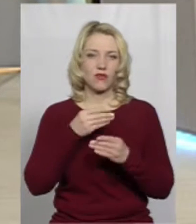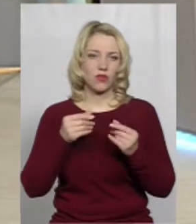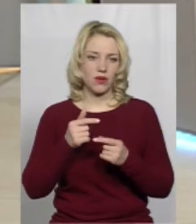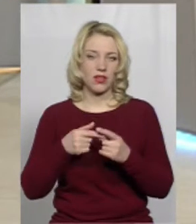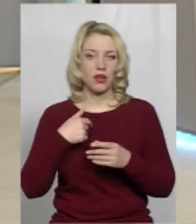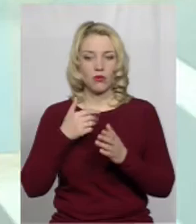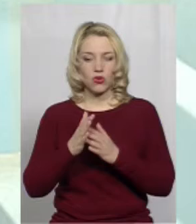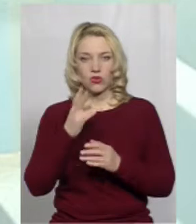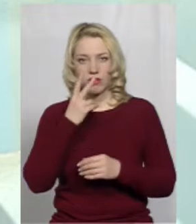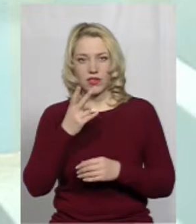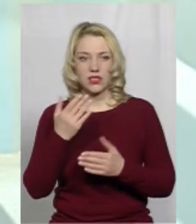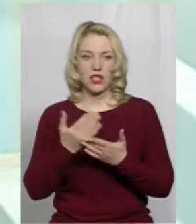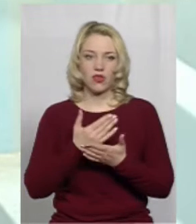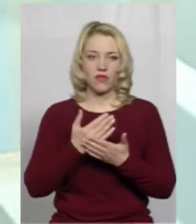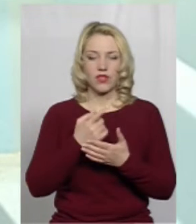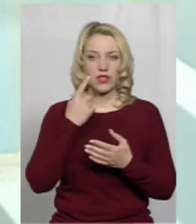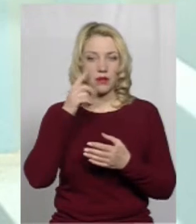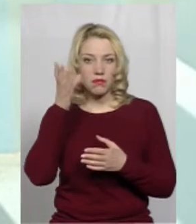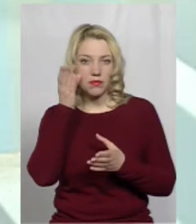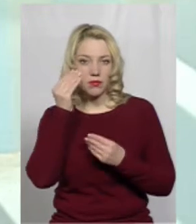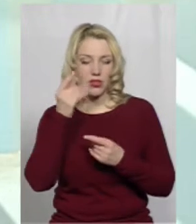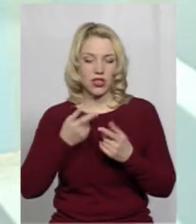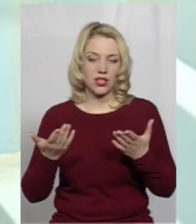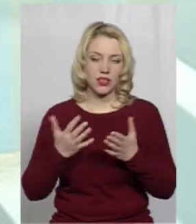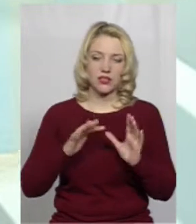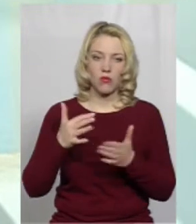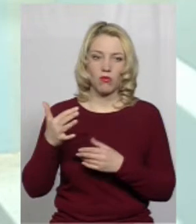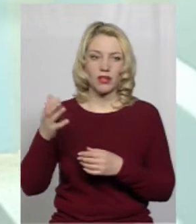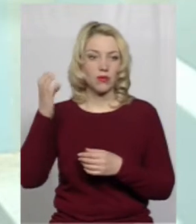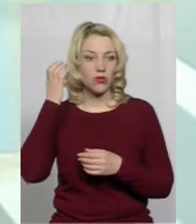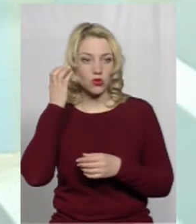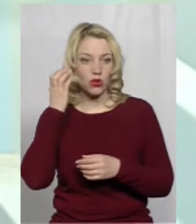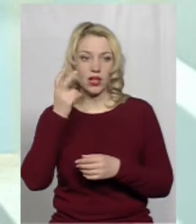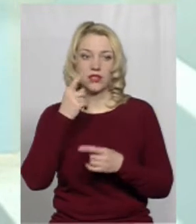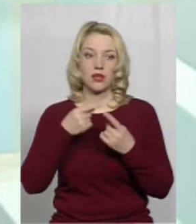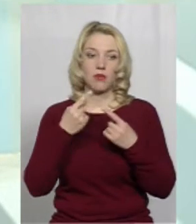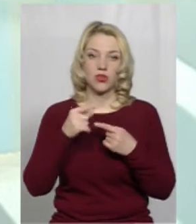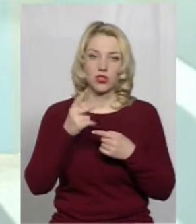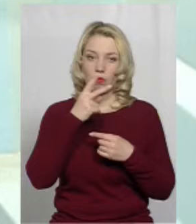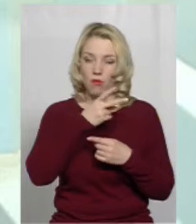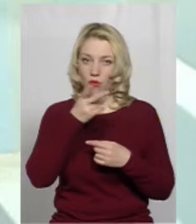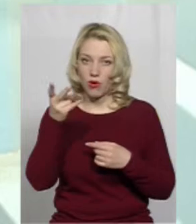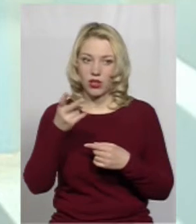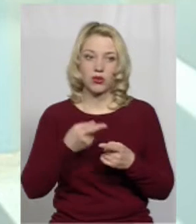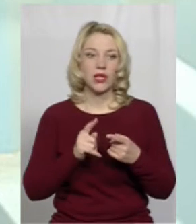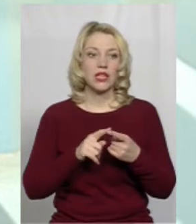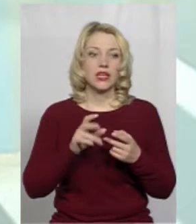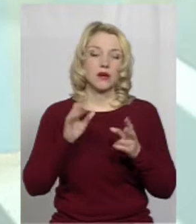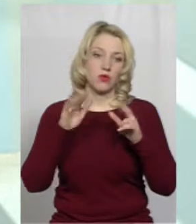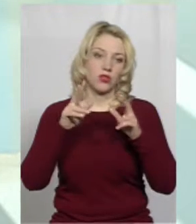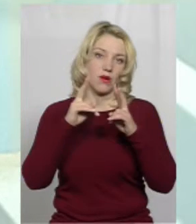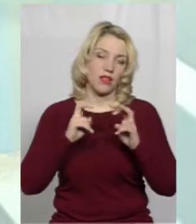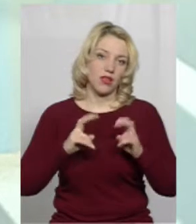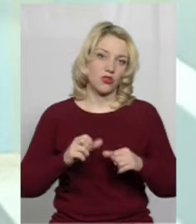дивитися новини, підмічати деякі моменти, прислухатися по-іншому трошки, подивитися іншим поглядом, і через тиждень ми